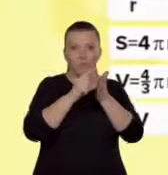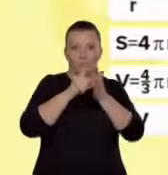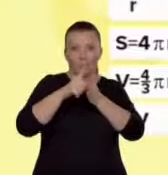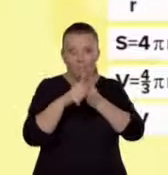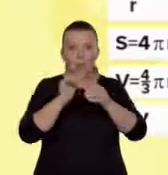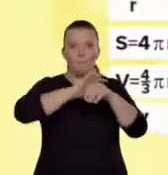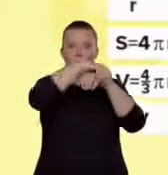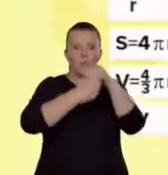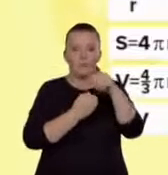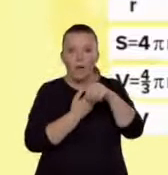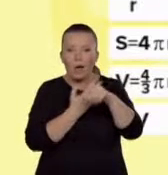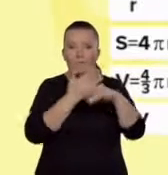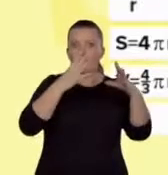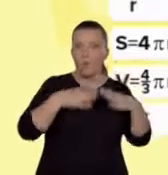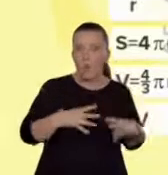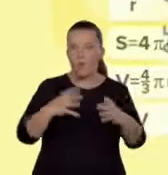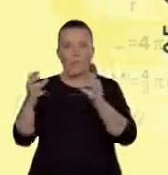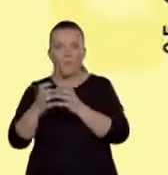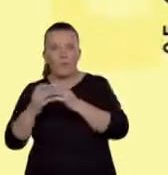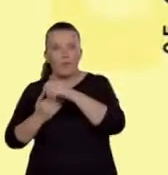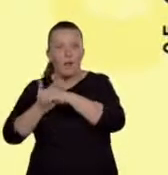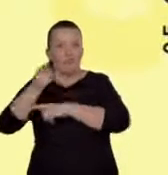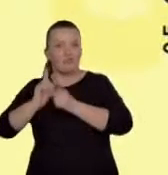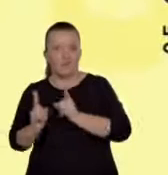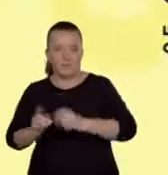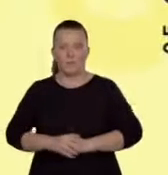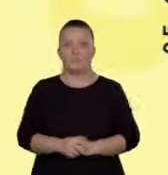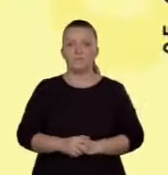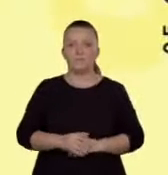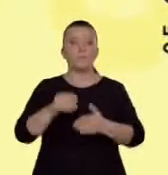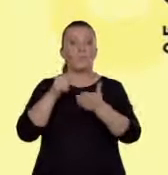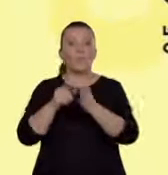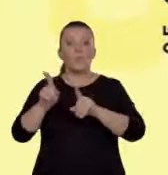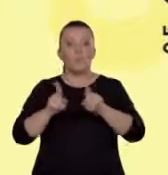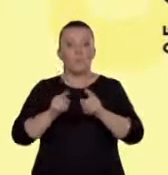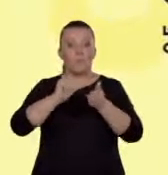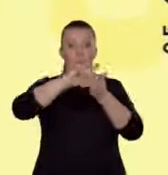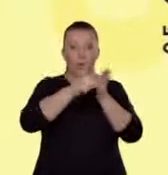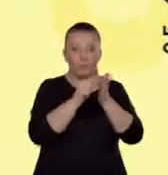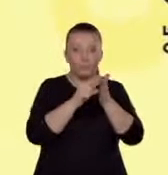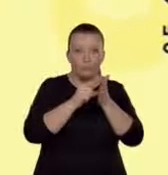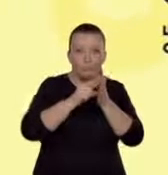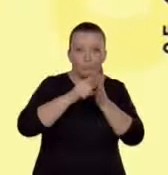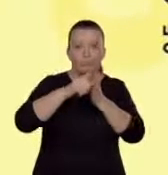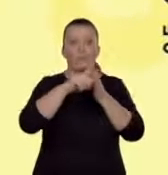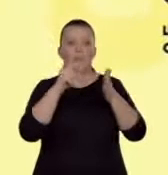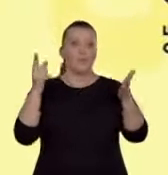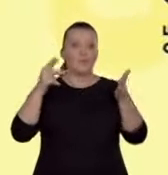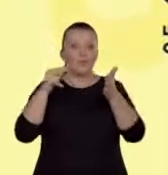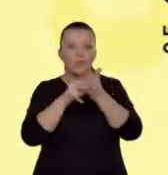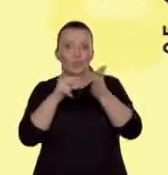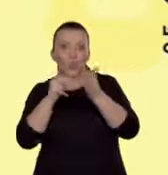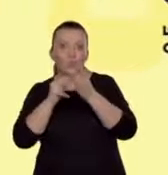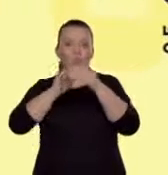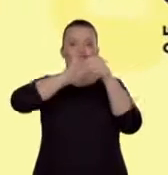promienia powierzchnia rośnie wolniej niż objętość. Innymi słowy, wraz ze wzrostem promienia spada stosunek powierzchni do